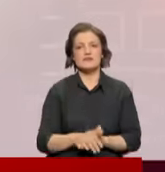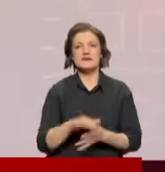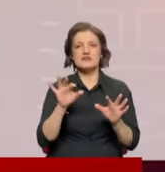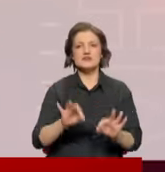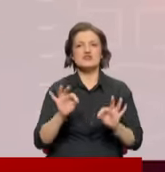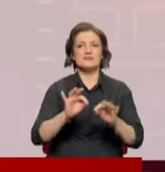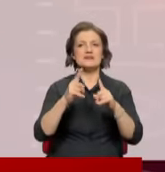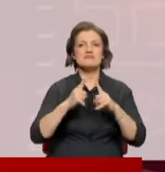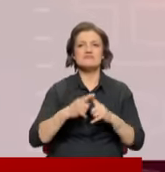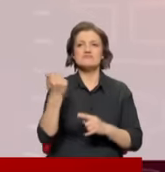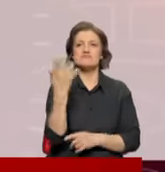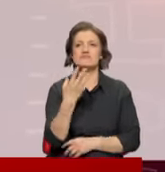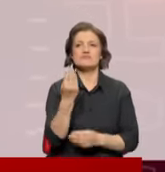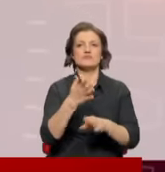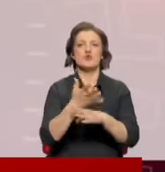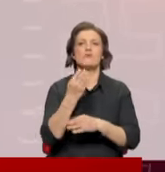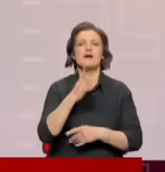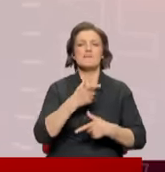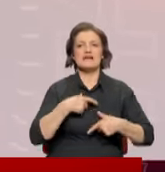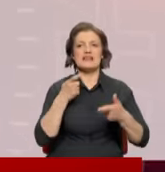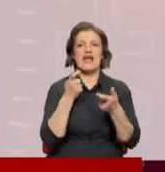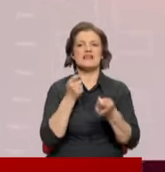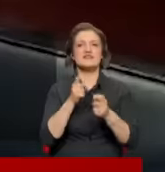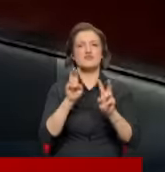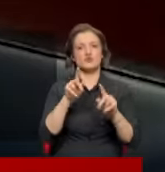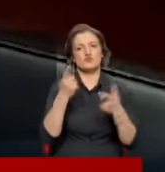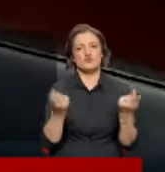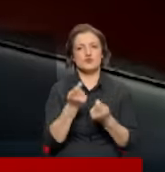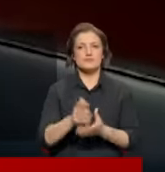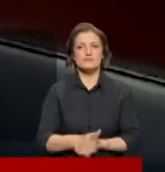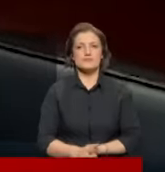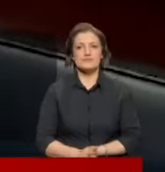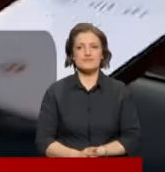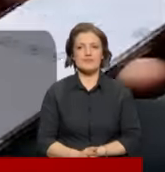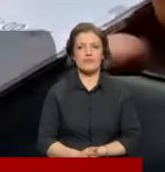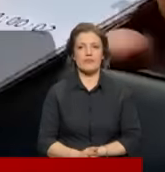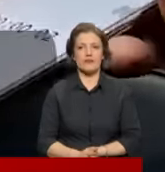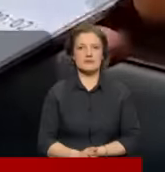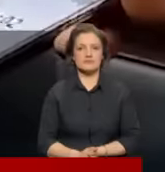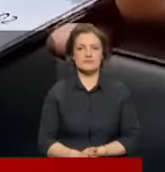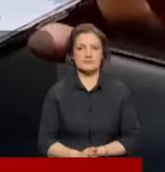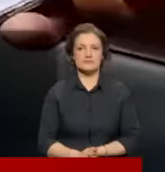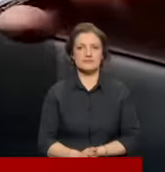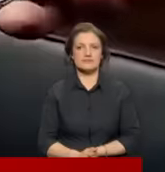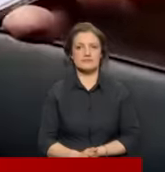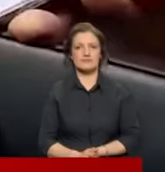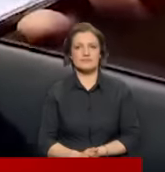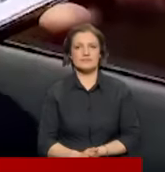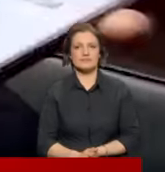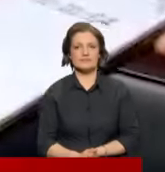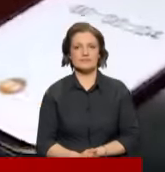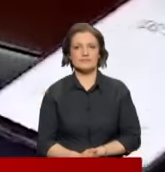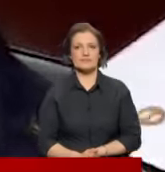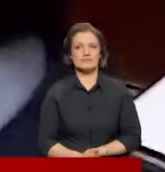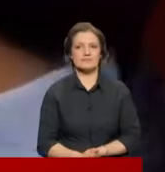Şimdi rakam vermek doğru olmaz. Milli Eğitim Bakanımız konuyu çalışıyor. Sayı onu da zaten Sayın Cumhurbaşkanımız. O sayı şöyle.